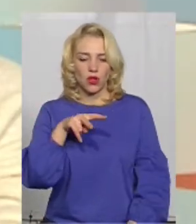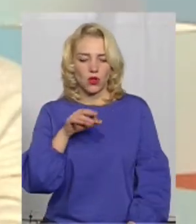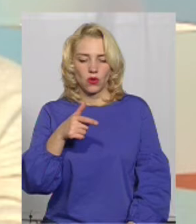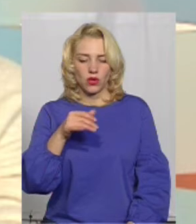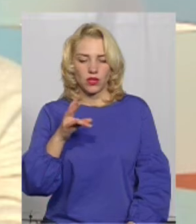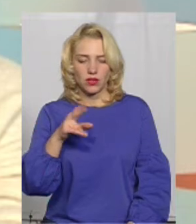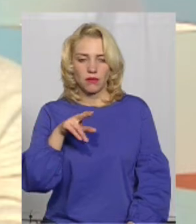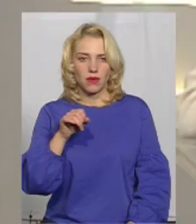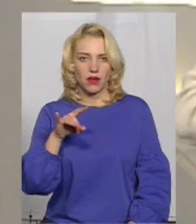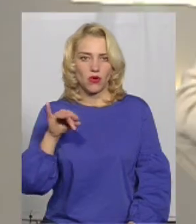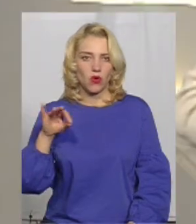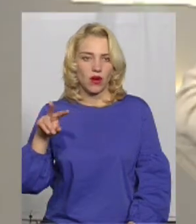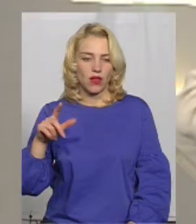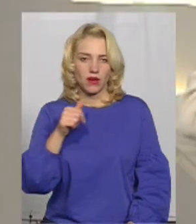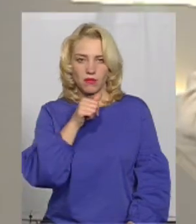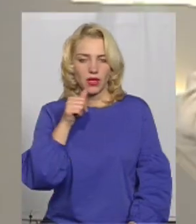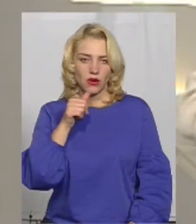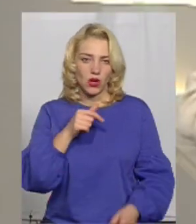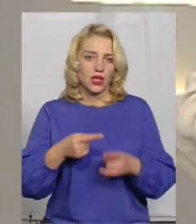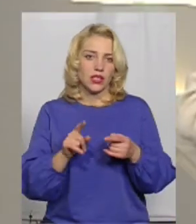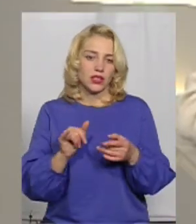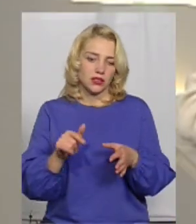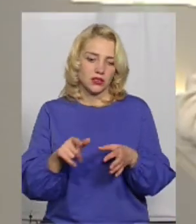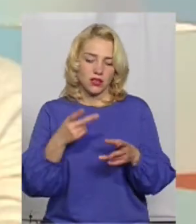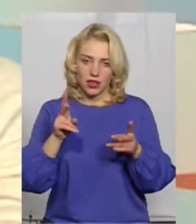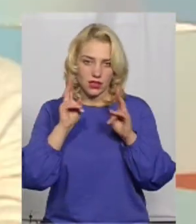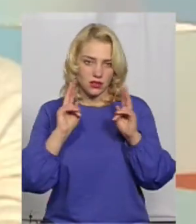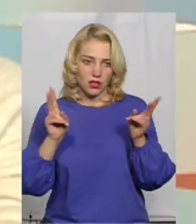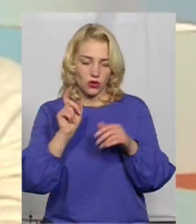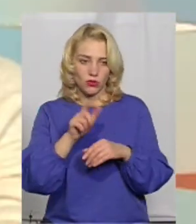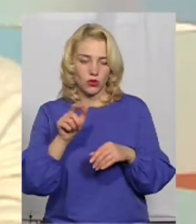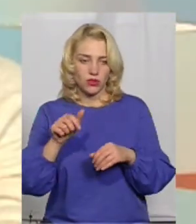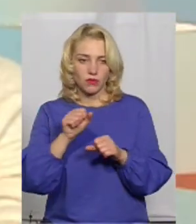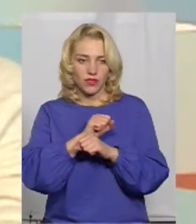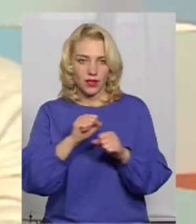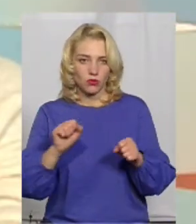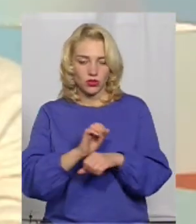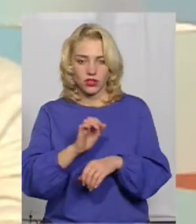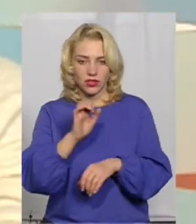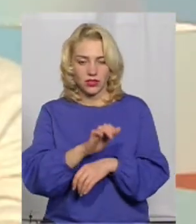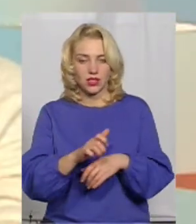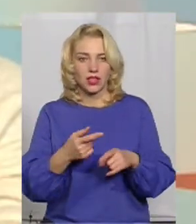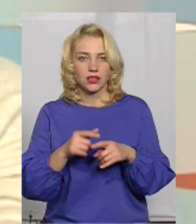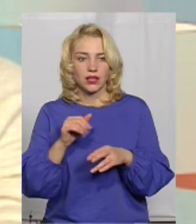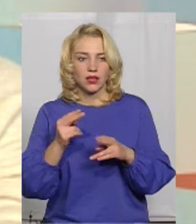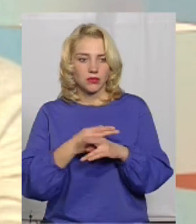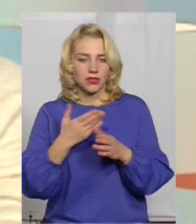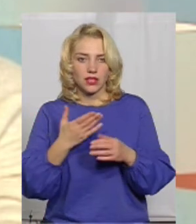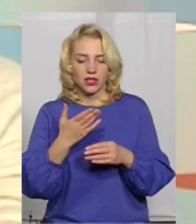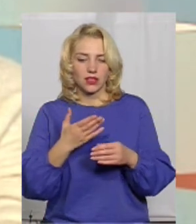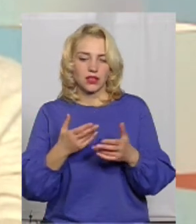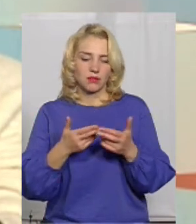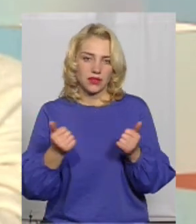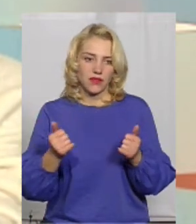пароль. А його, як правило, зовсім незнайомим людям не можна надсилати і без якихось